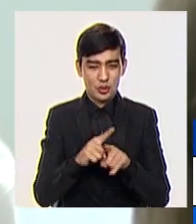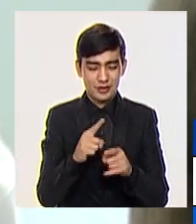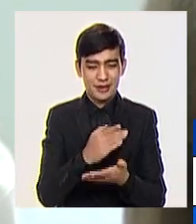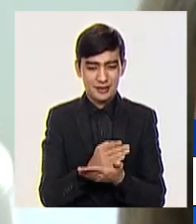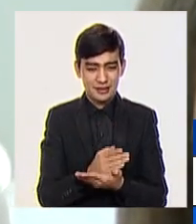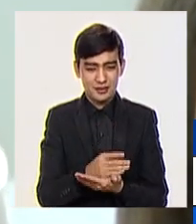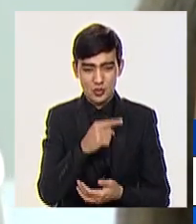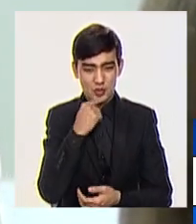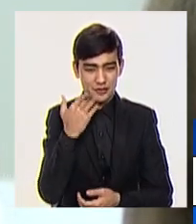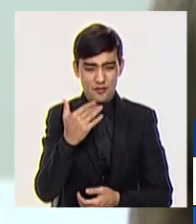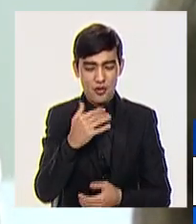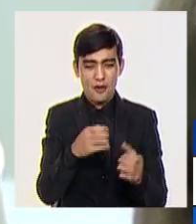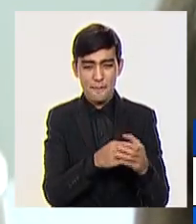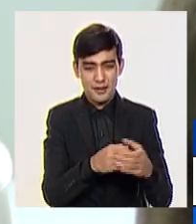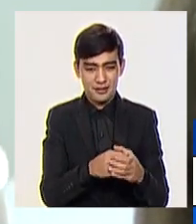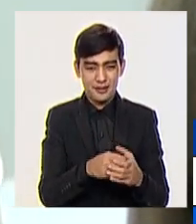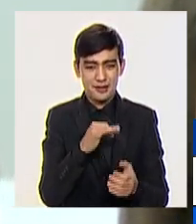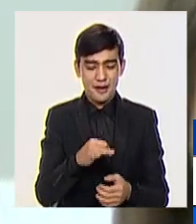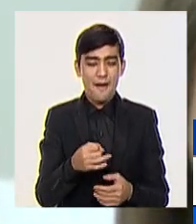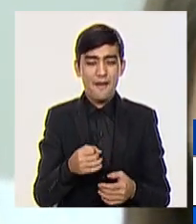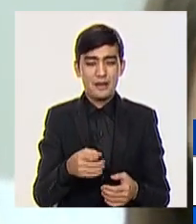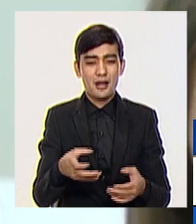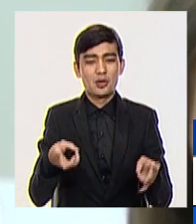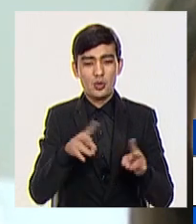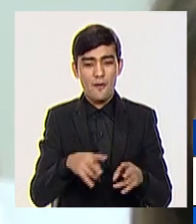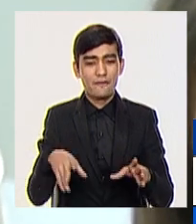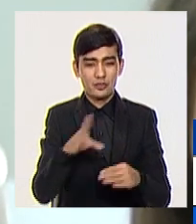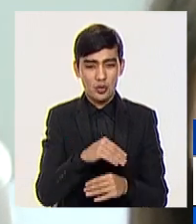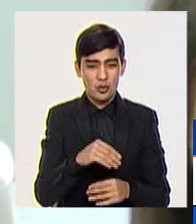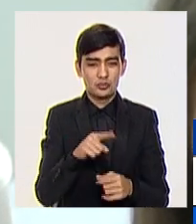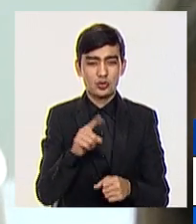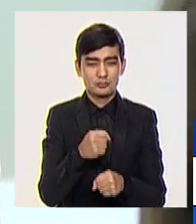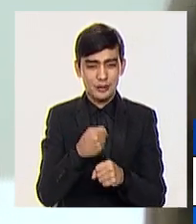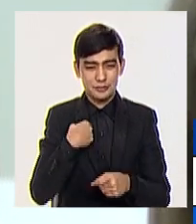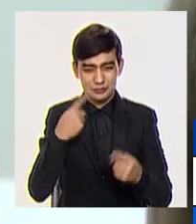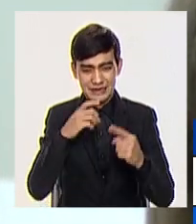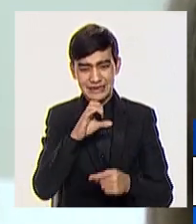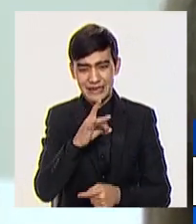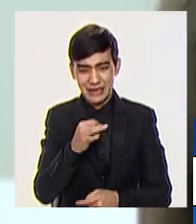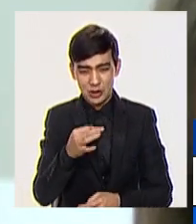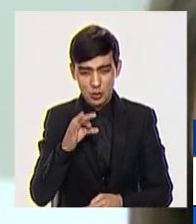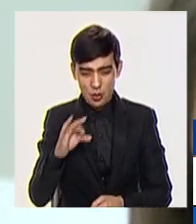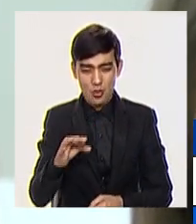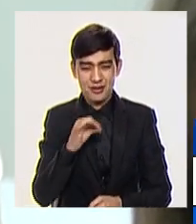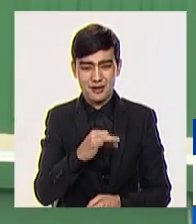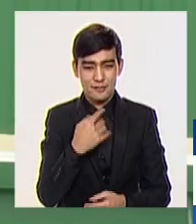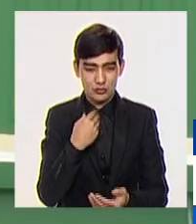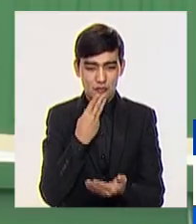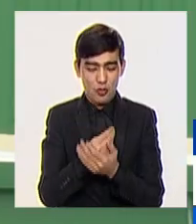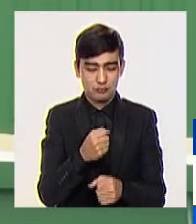является российская компания. Все остальное, там, материалы, сырье, мы используем